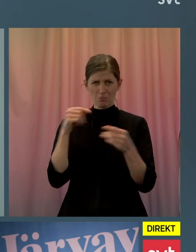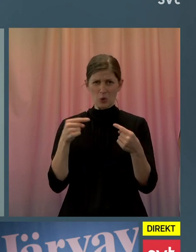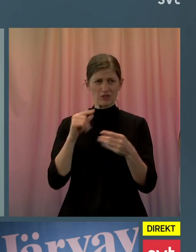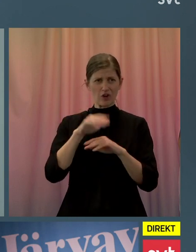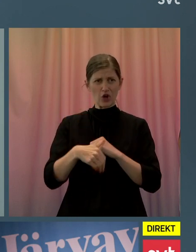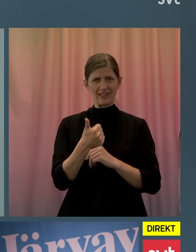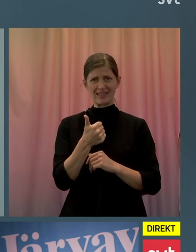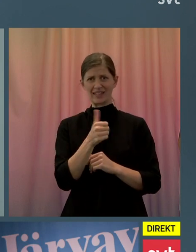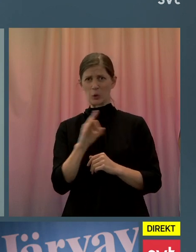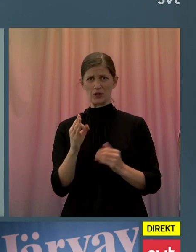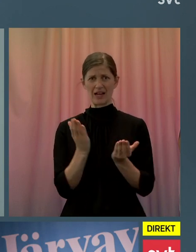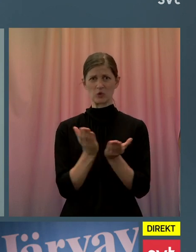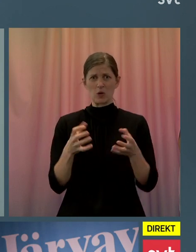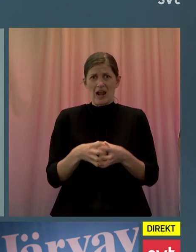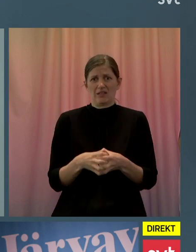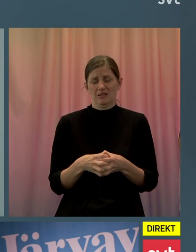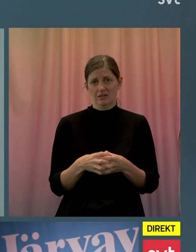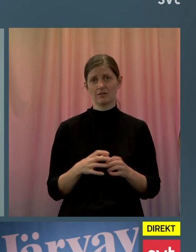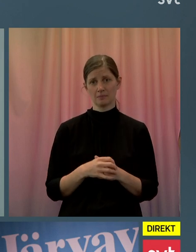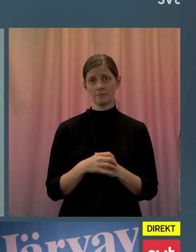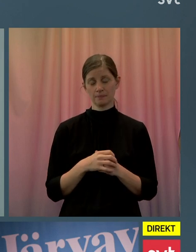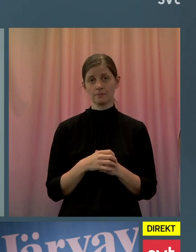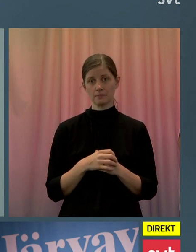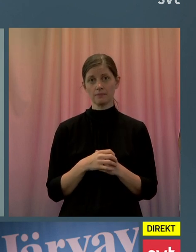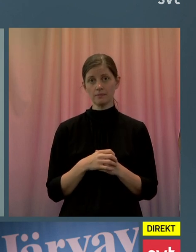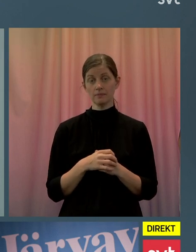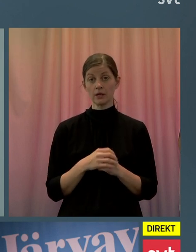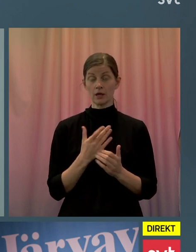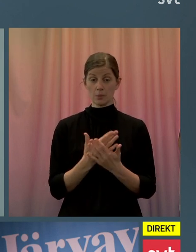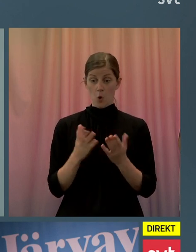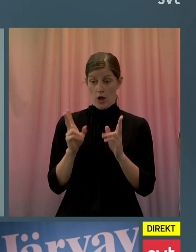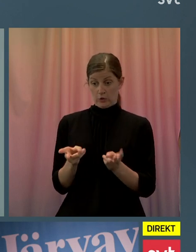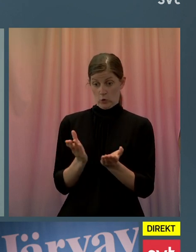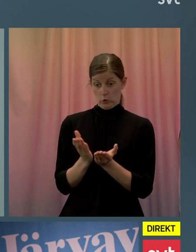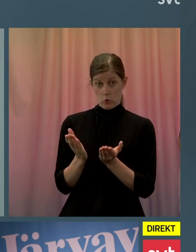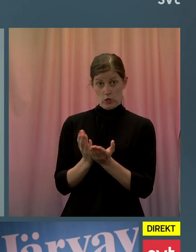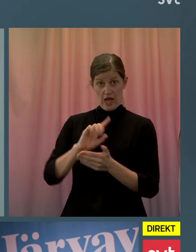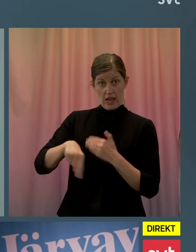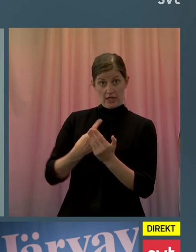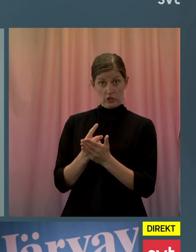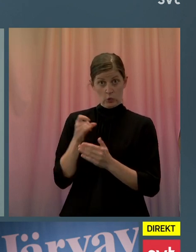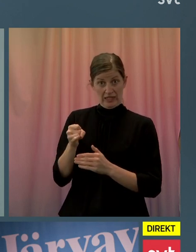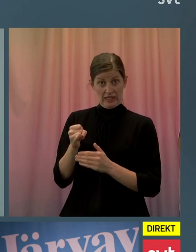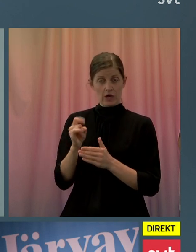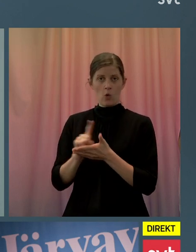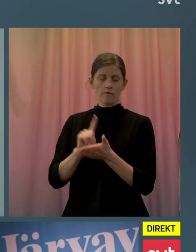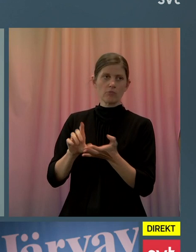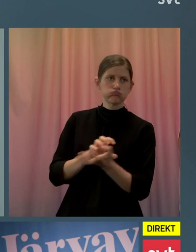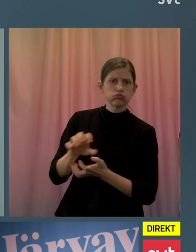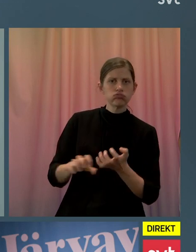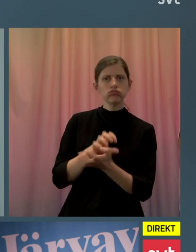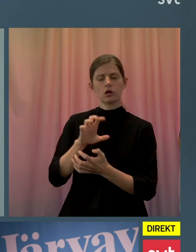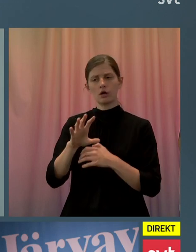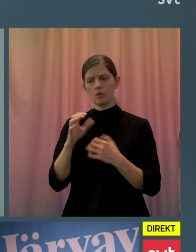600 hela skolklasser. I många av de här skolorna så urartar lektioner i stök och bråk och